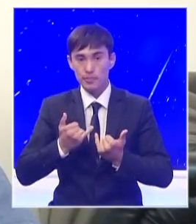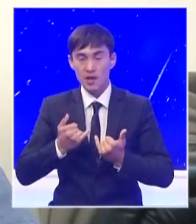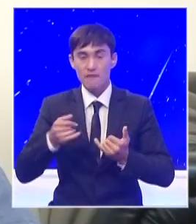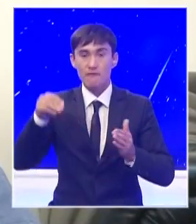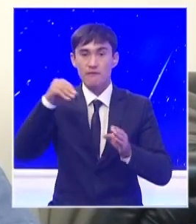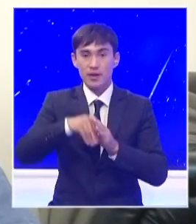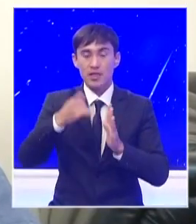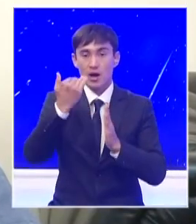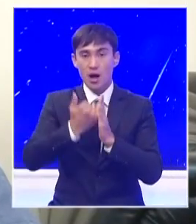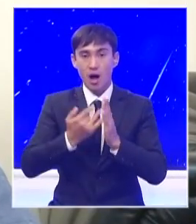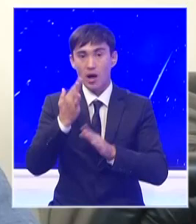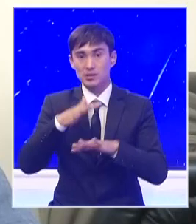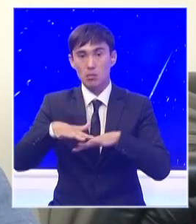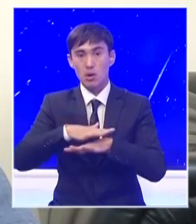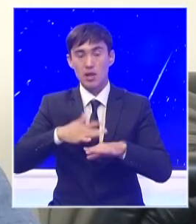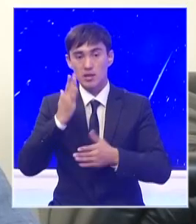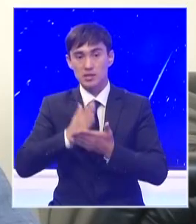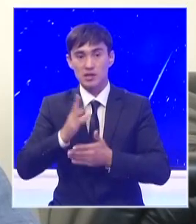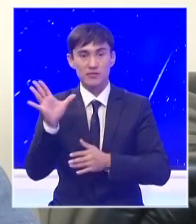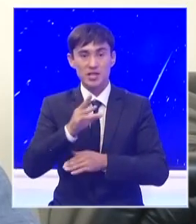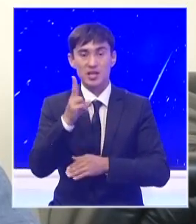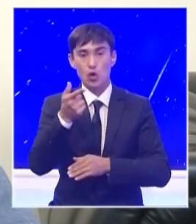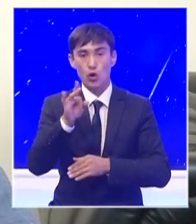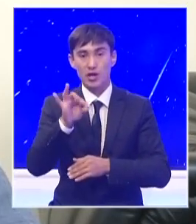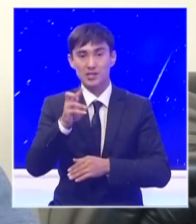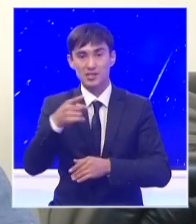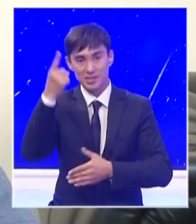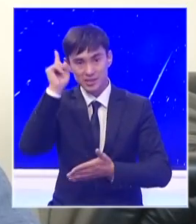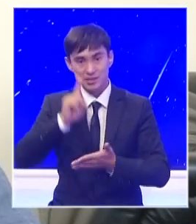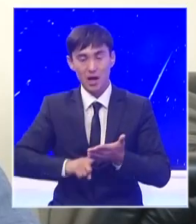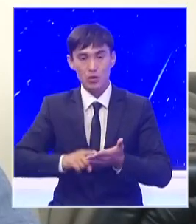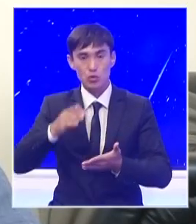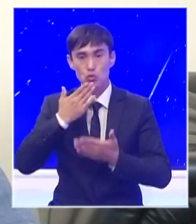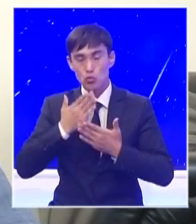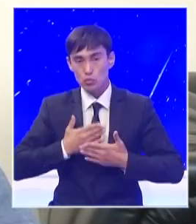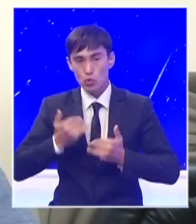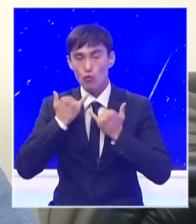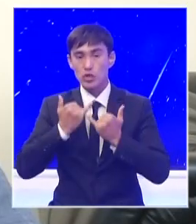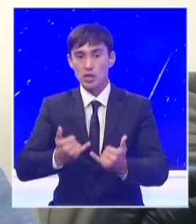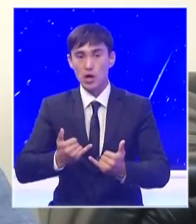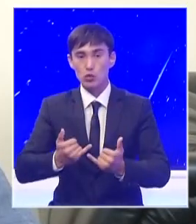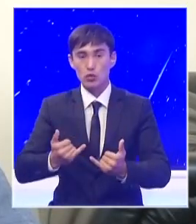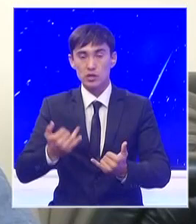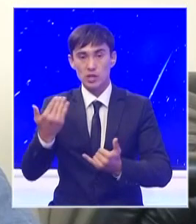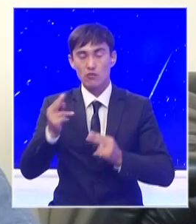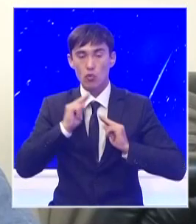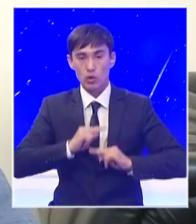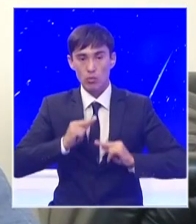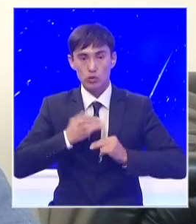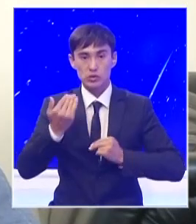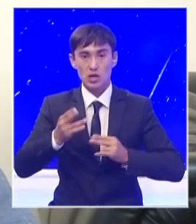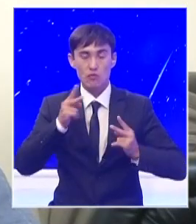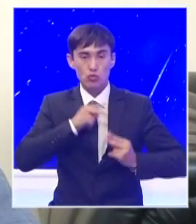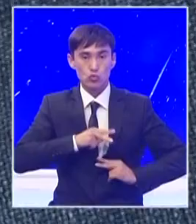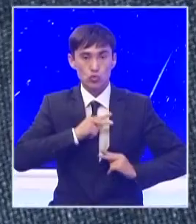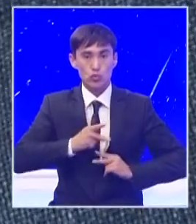рядах Ассамблеи, все Георгия Константиновича знают, любят, уважают за его работу, за его